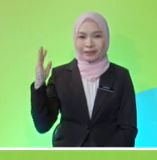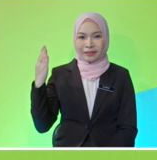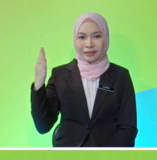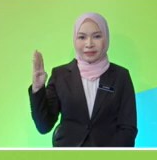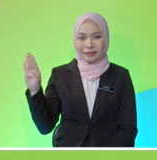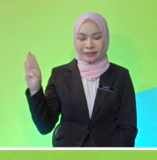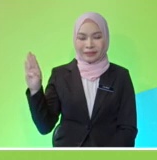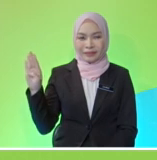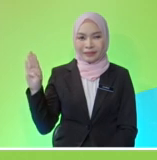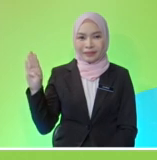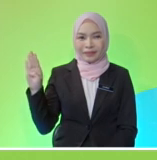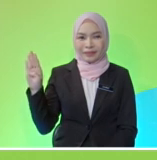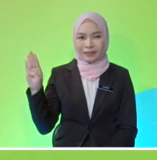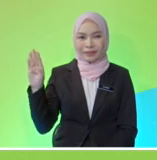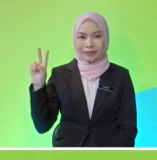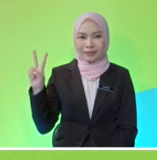19.